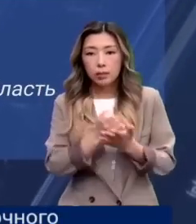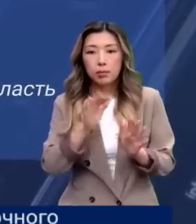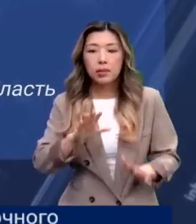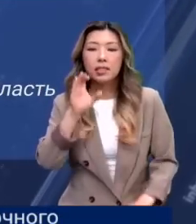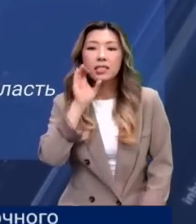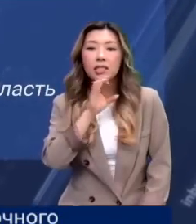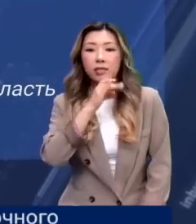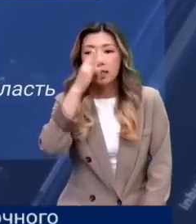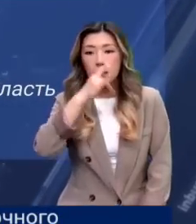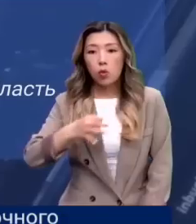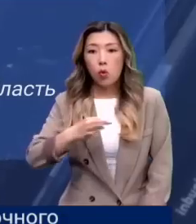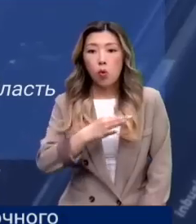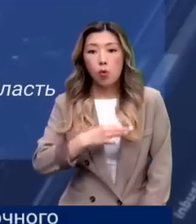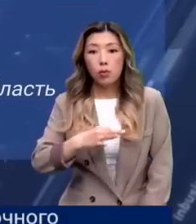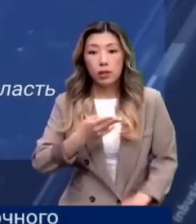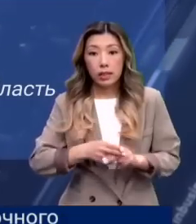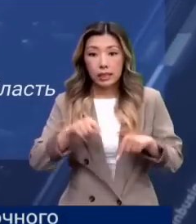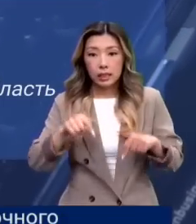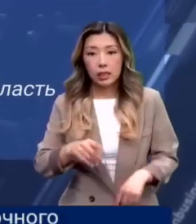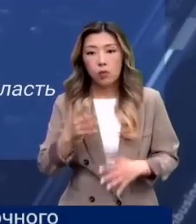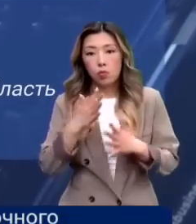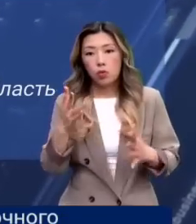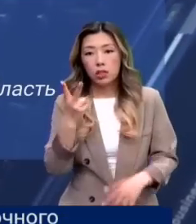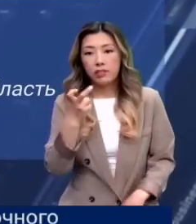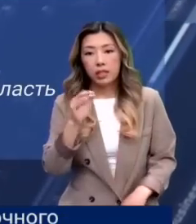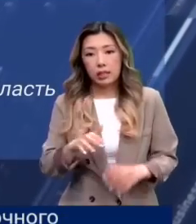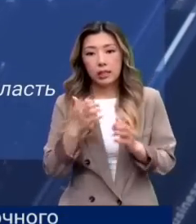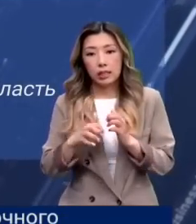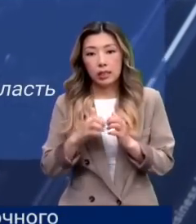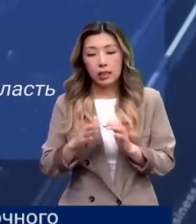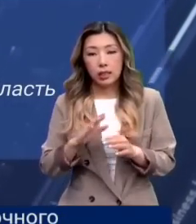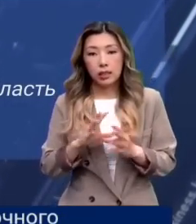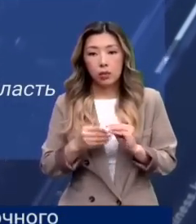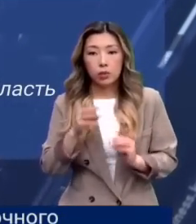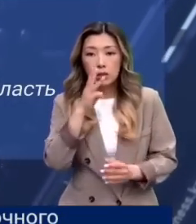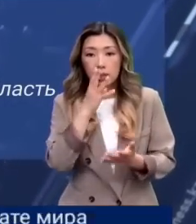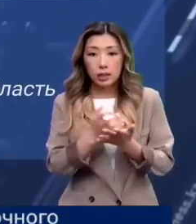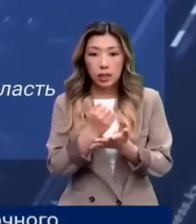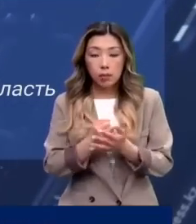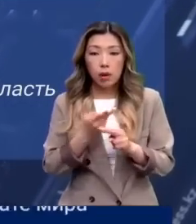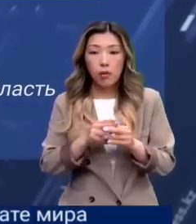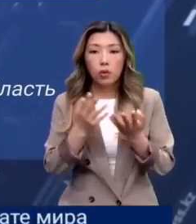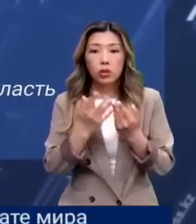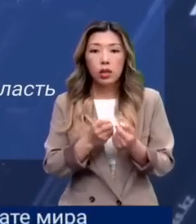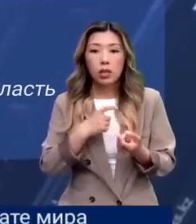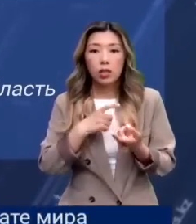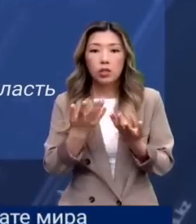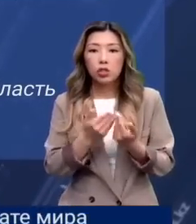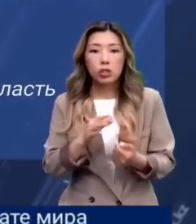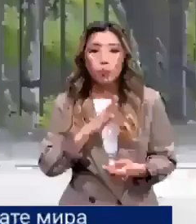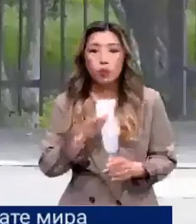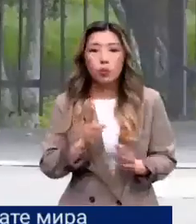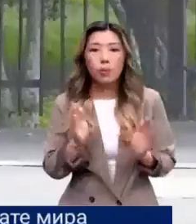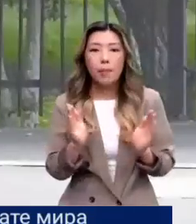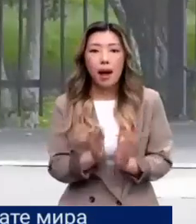области. Величина зарплаты здесь чуть больше 200 тысяч тенге. В ведомстве говорят, что в расчетах не учитываются мелкие предприятия, а